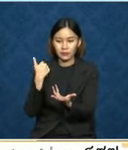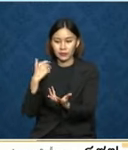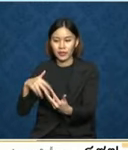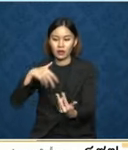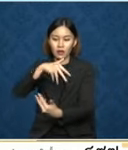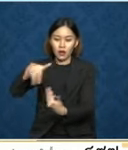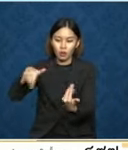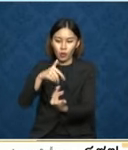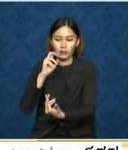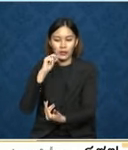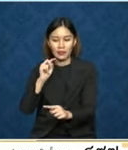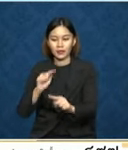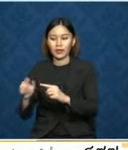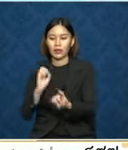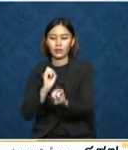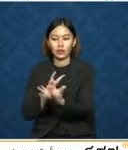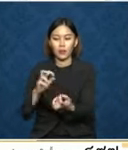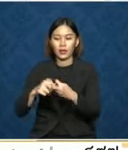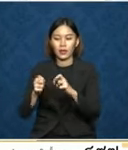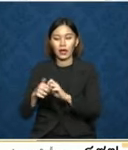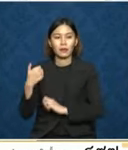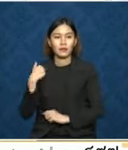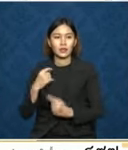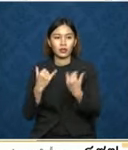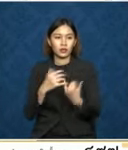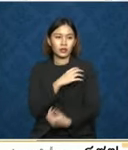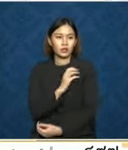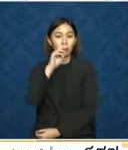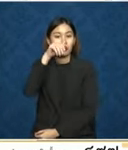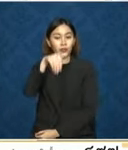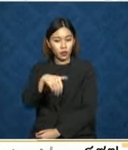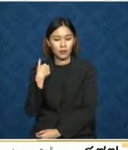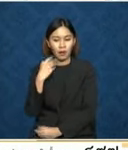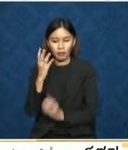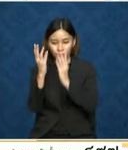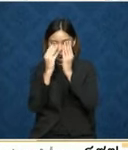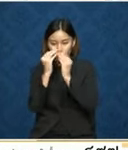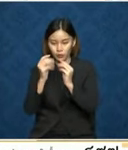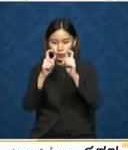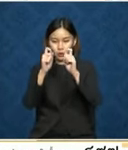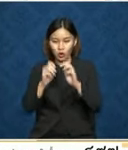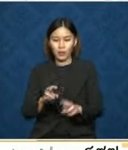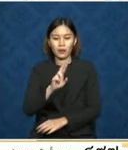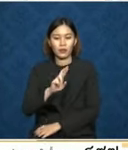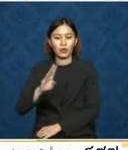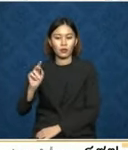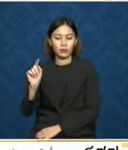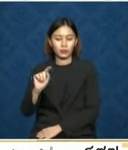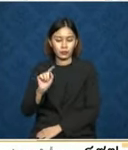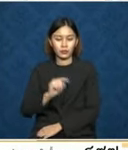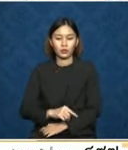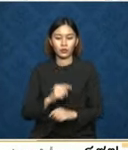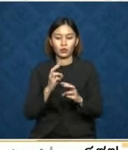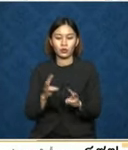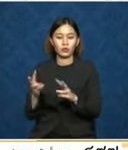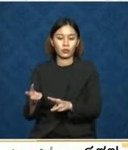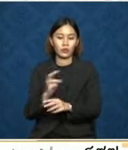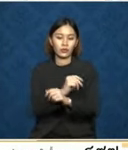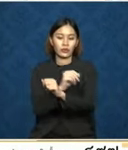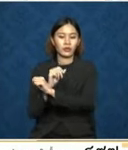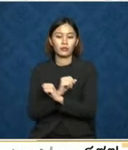นิเวศในน้ำเสียหายอย่างมากนะครับตอนนี้ทางเทศบาลเมืองสคามได้ศึกษาออกแบบระบบเอ่อป้องไอระบบ